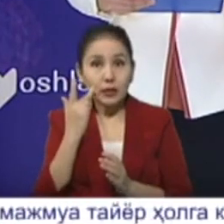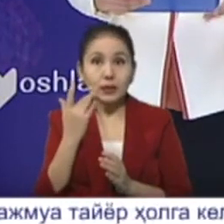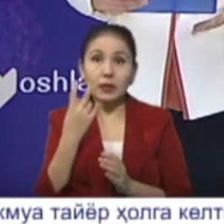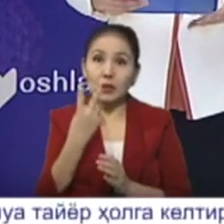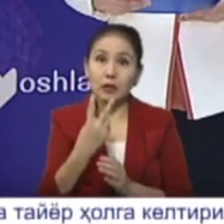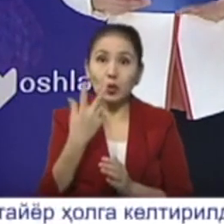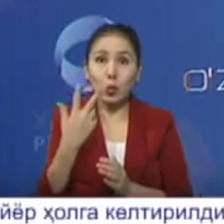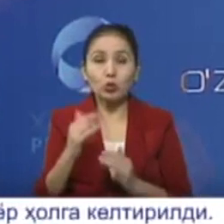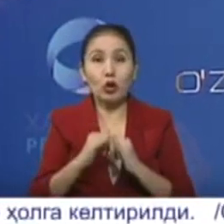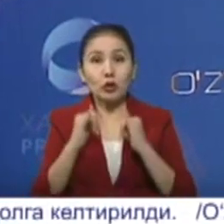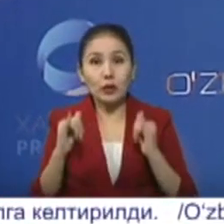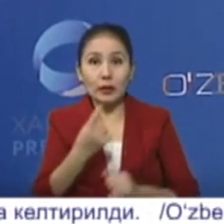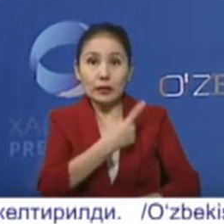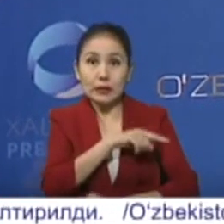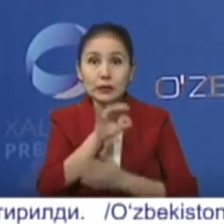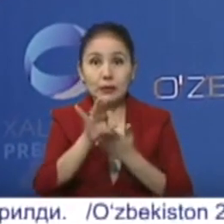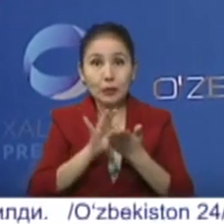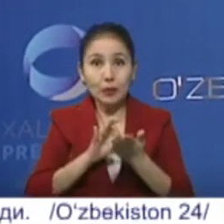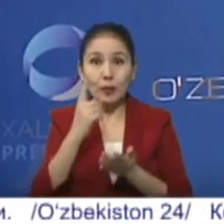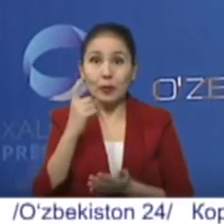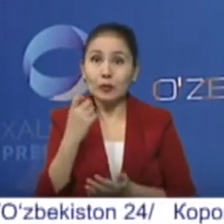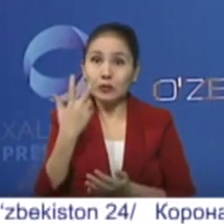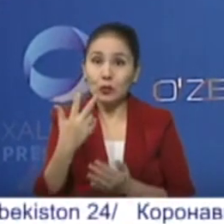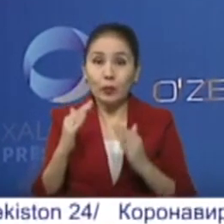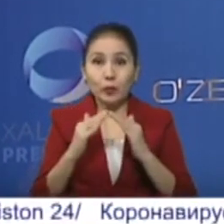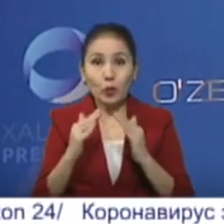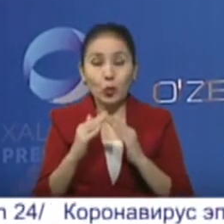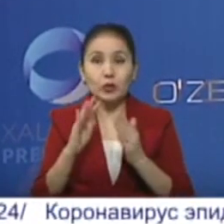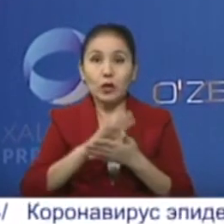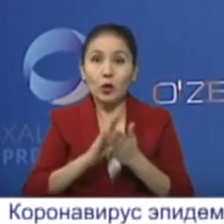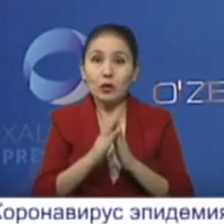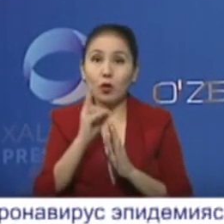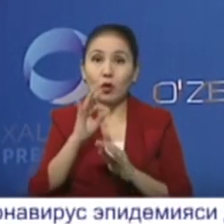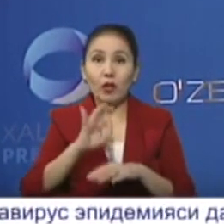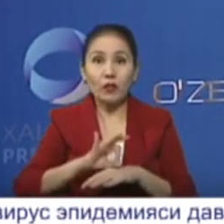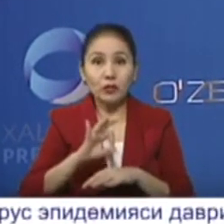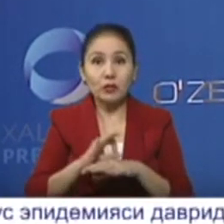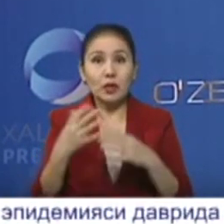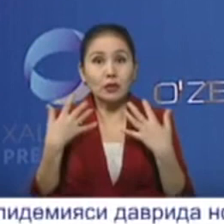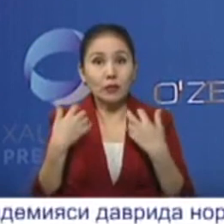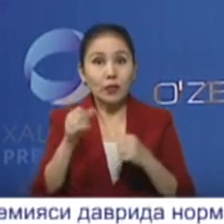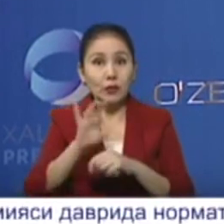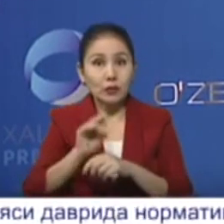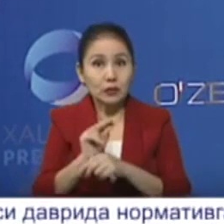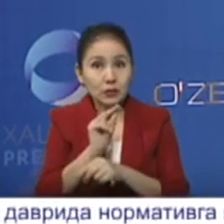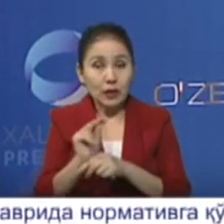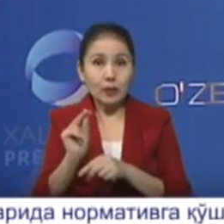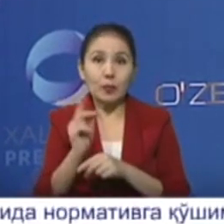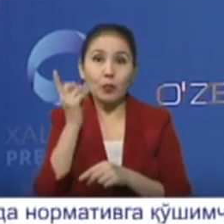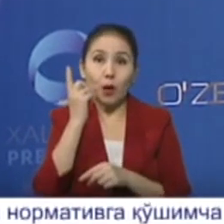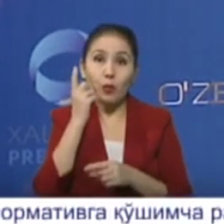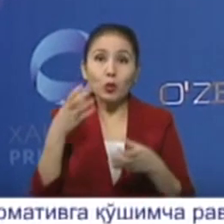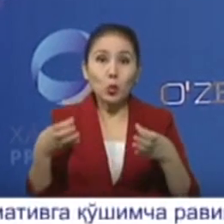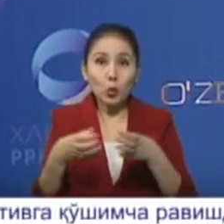2-3 hissa ortgan tez tibbiy yordam stansiyalari, uy sharoitida koronavirusdan davolanayotgan bemorlar uchun mas'ul bo'lgan mobil